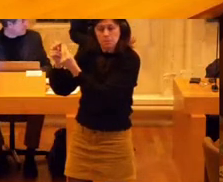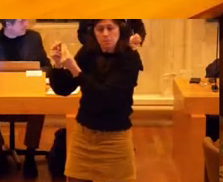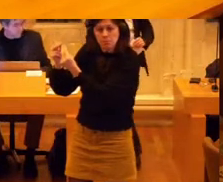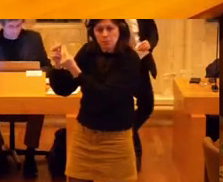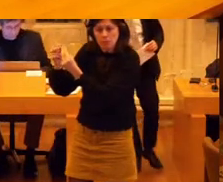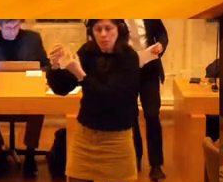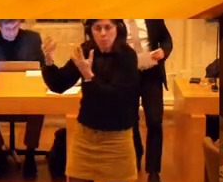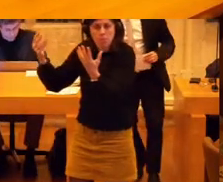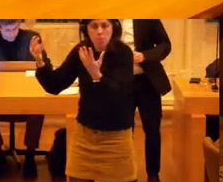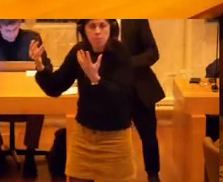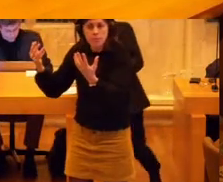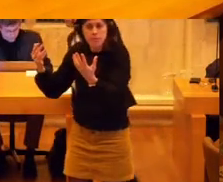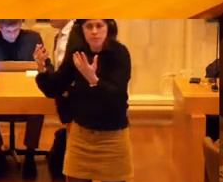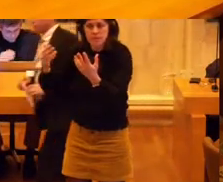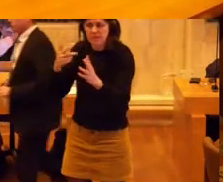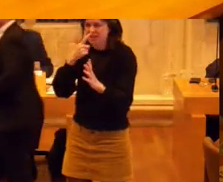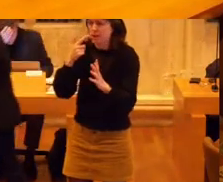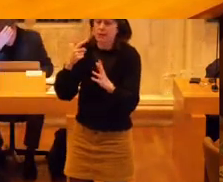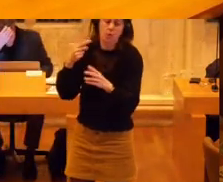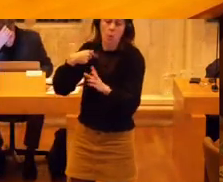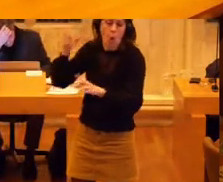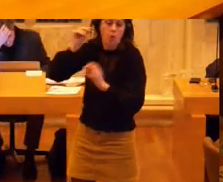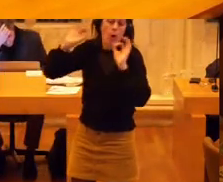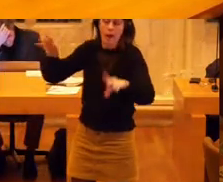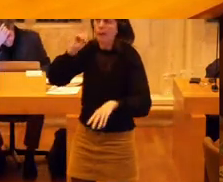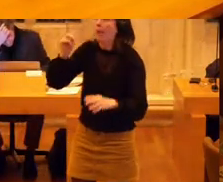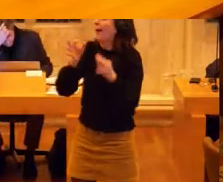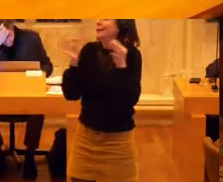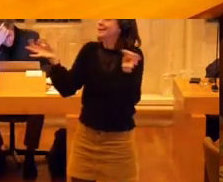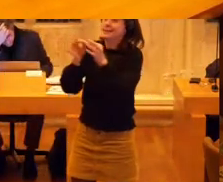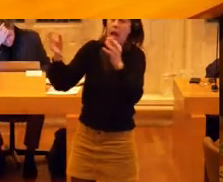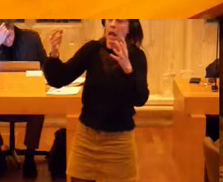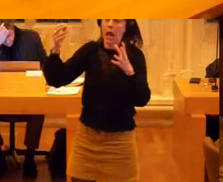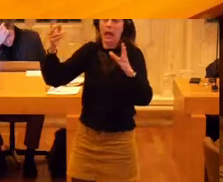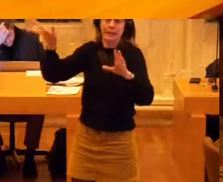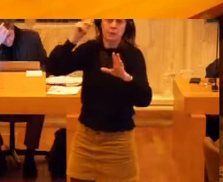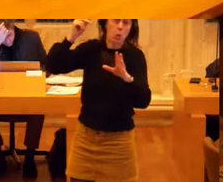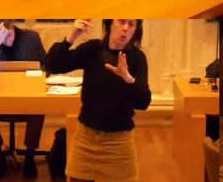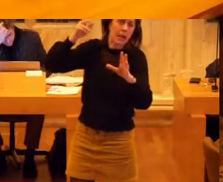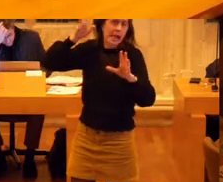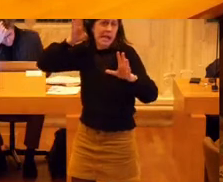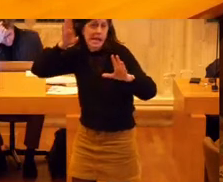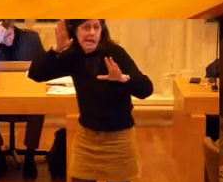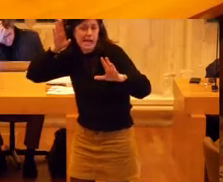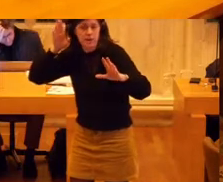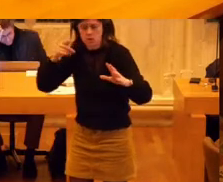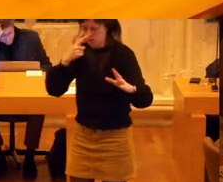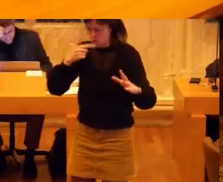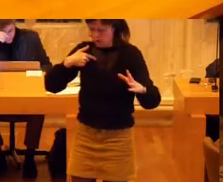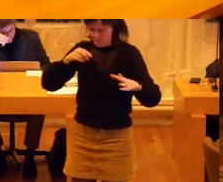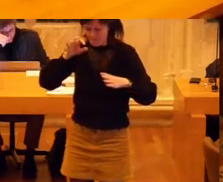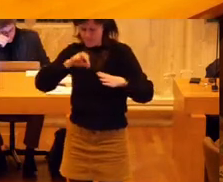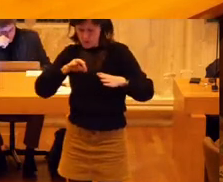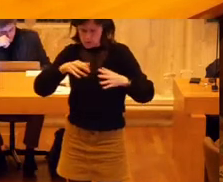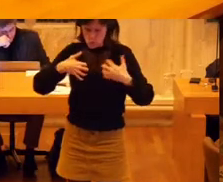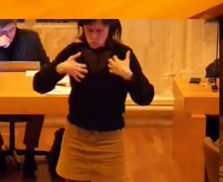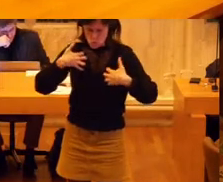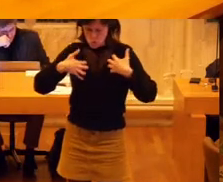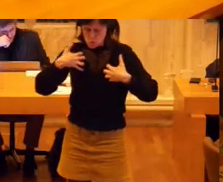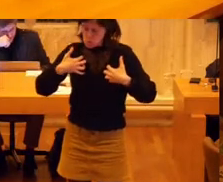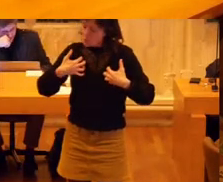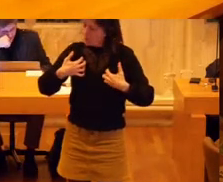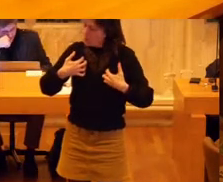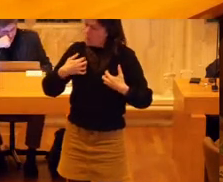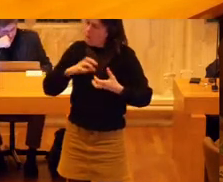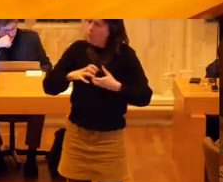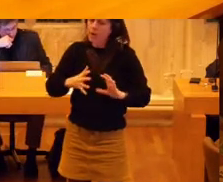plus parce que la sonorisation de cette salle fait défaut. Voilà. Et là, on a une vraie difficulté pour pouvoir se prononcer sur ces délibérations-là. Et